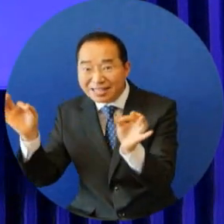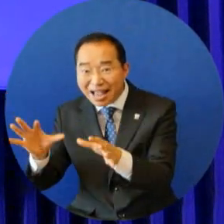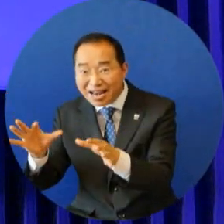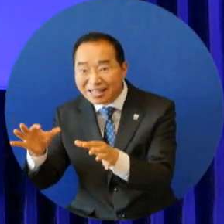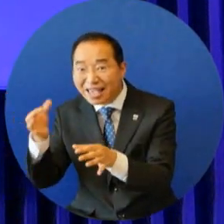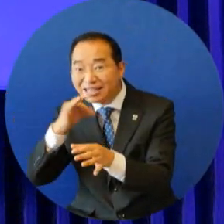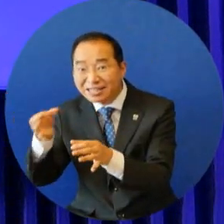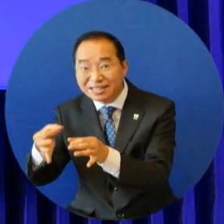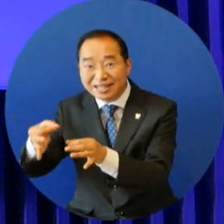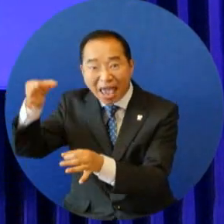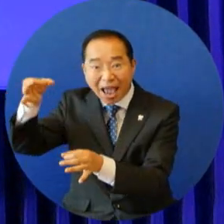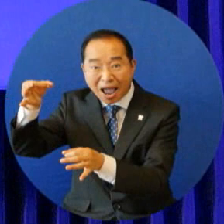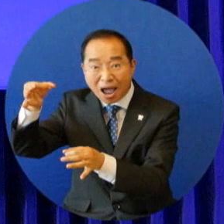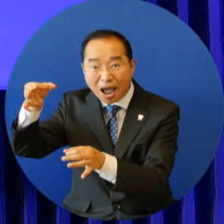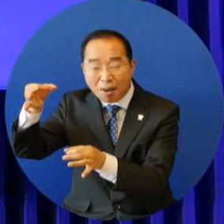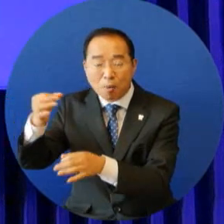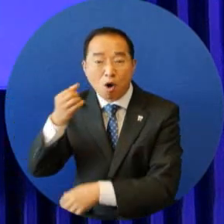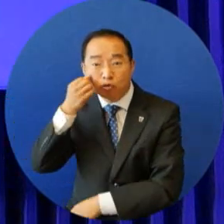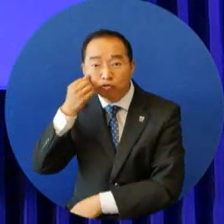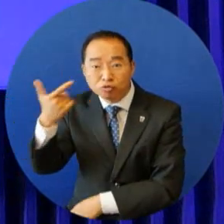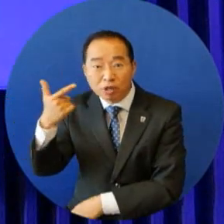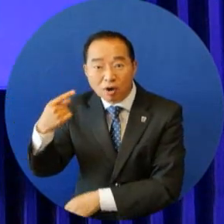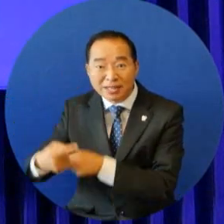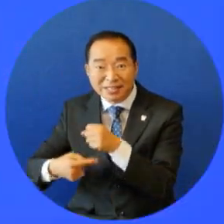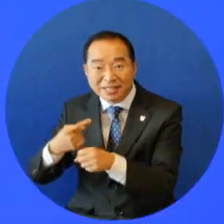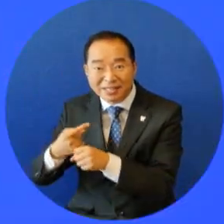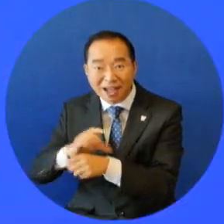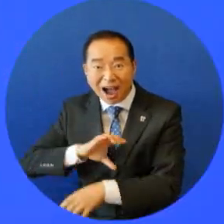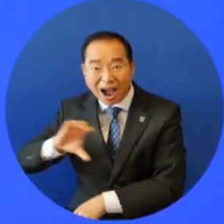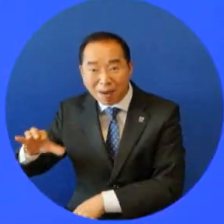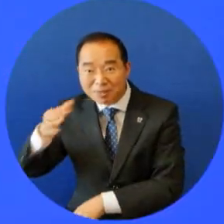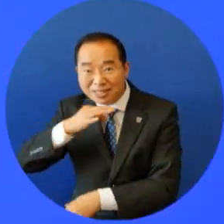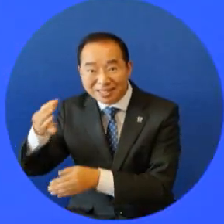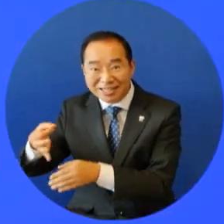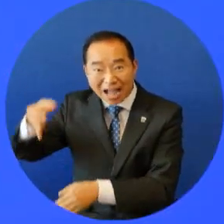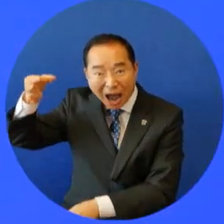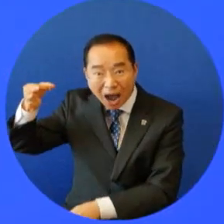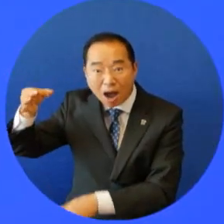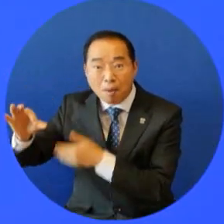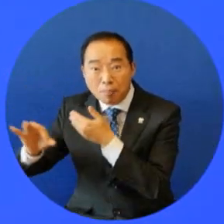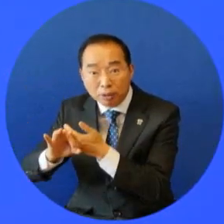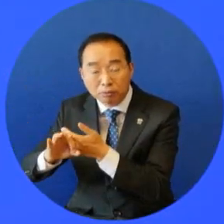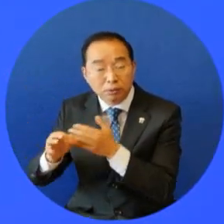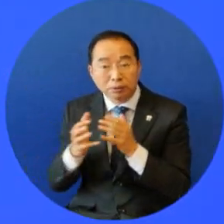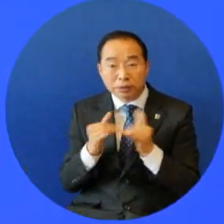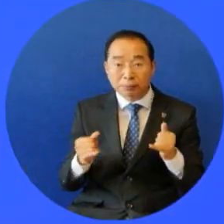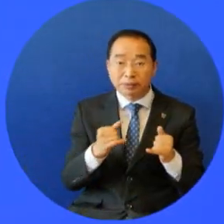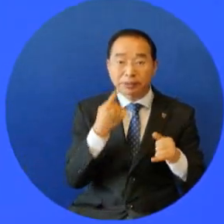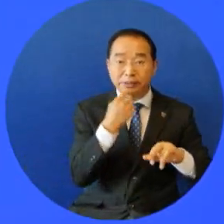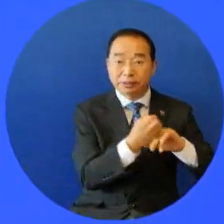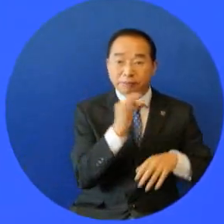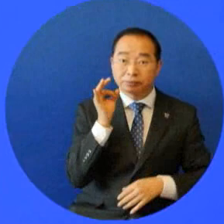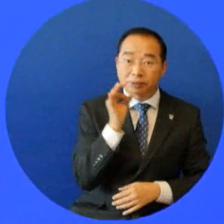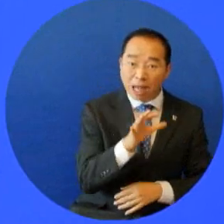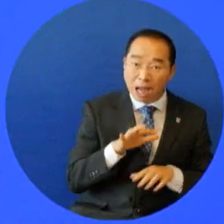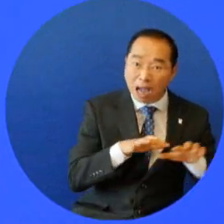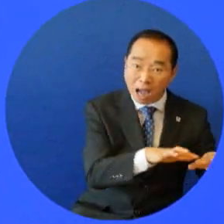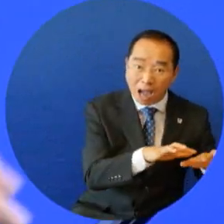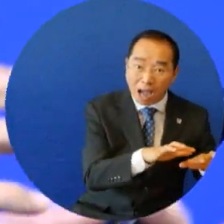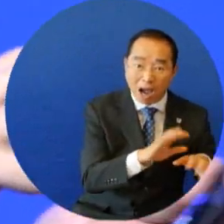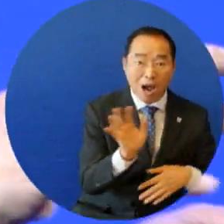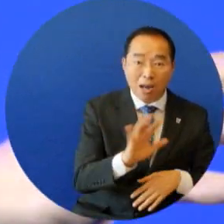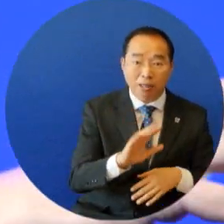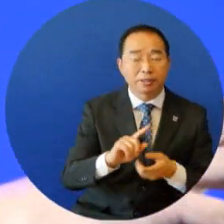단기에 자금을 은행에다 집어넣으면 많은 금리를 받을 수 있다는 거기 때문에 그렇다면